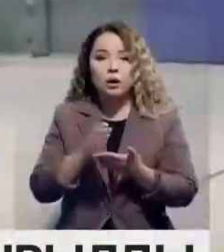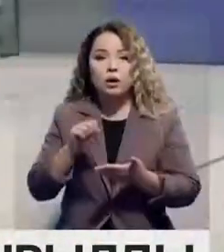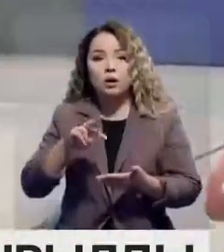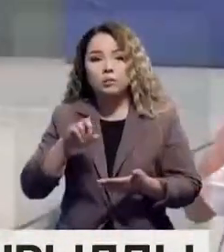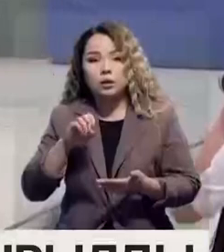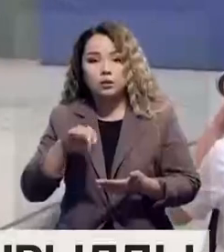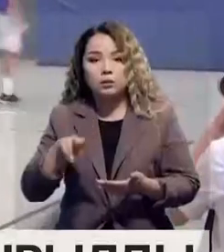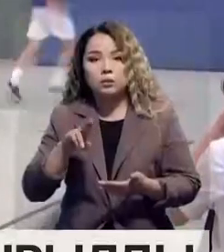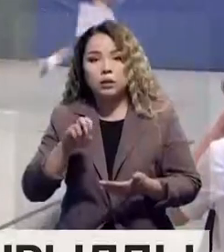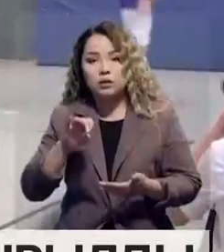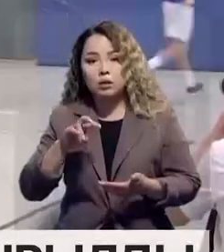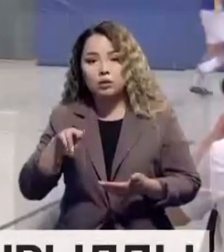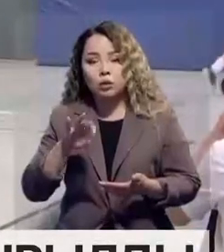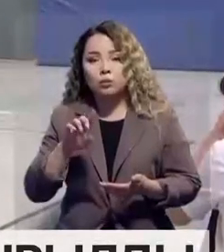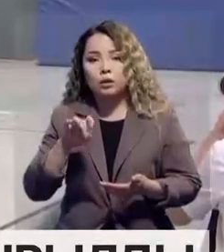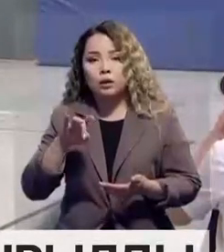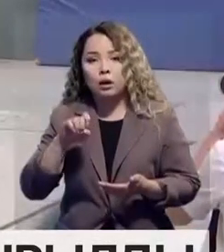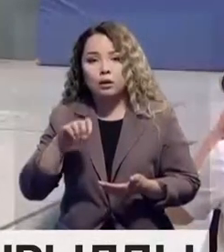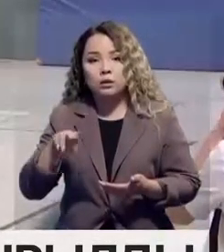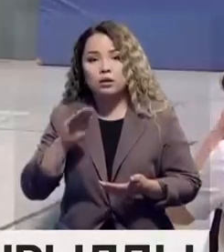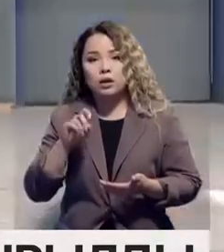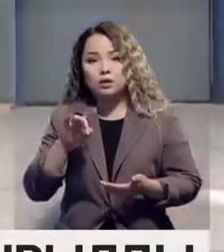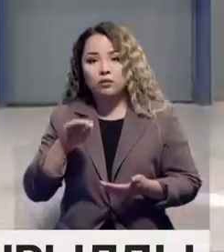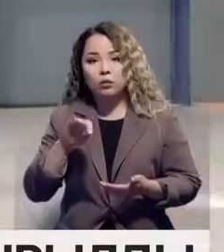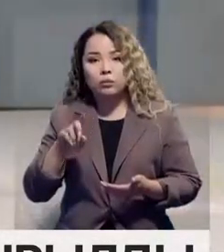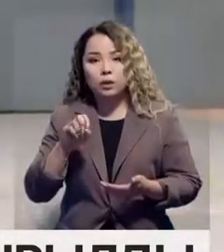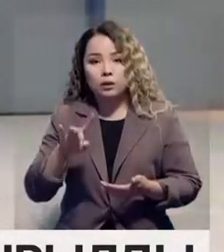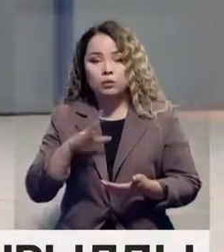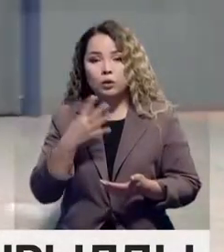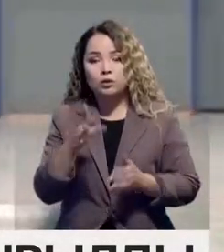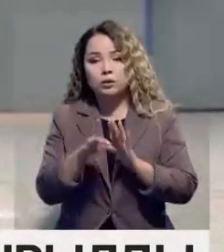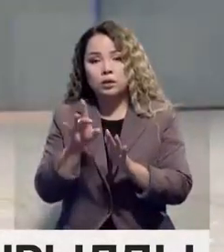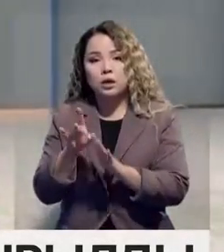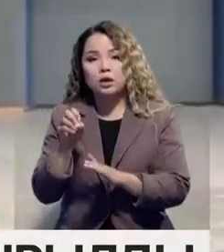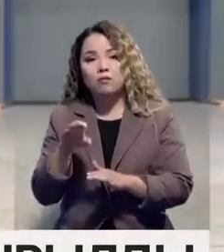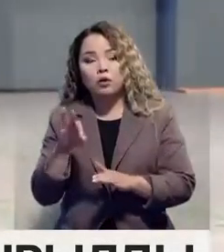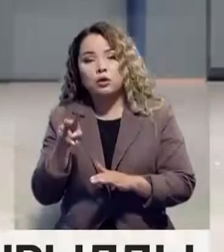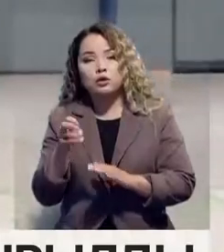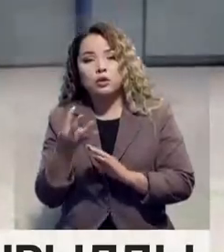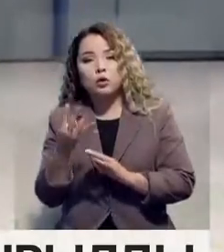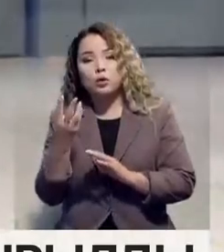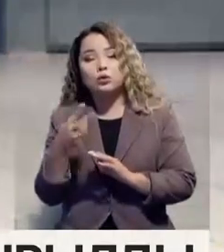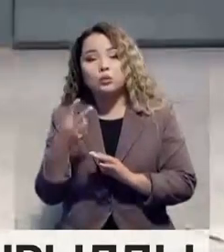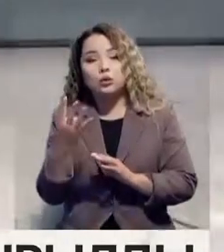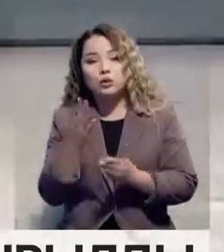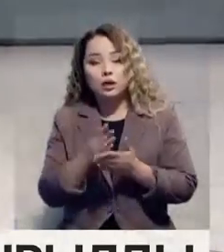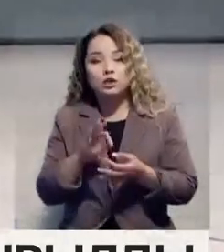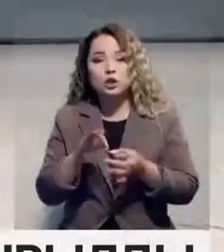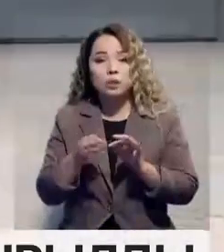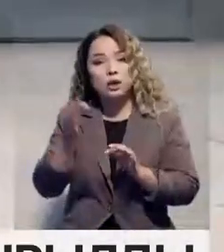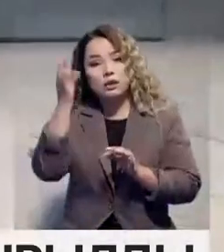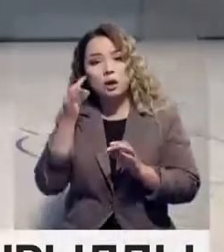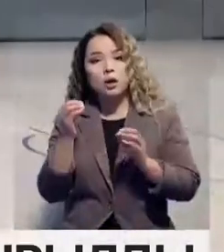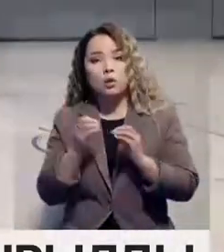Альберт, Бернардо, Бернхард және Херси фон Бер деген 4 нұсқа бар. Еуро 2024 чемпионаты Германияның